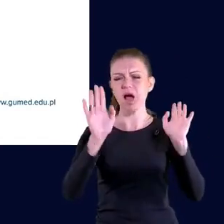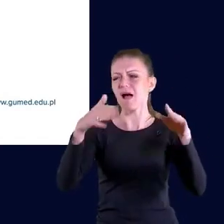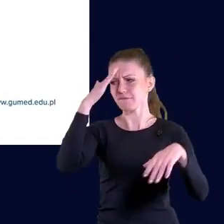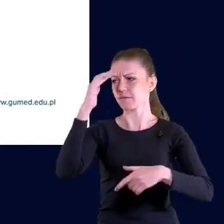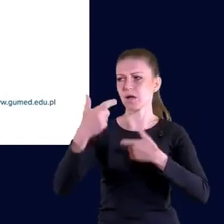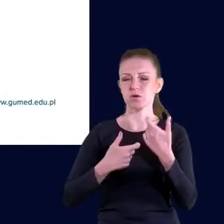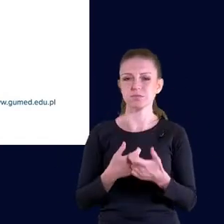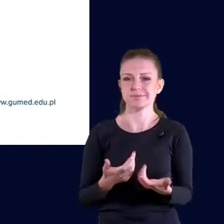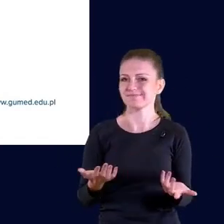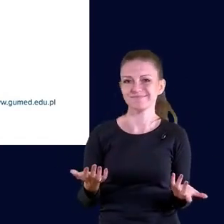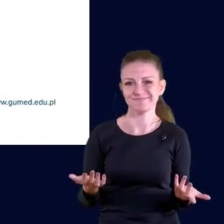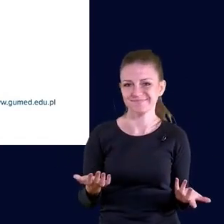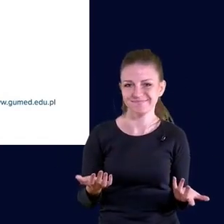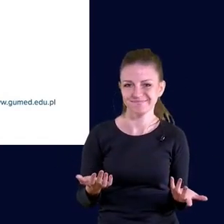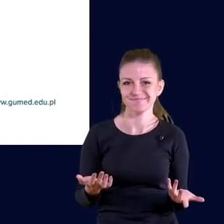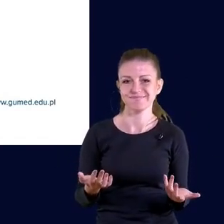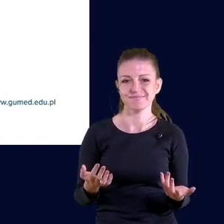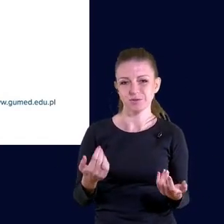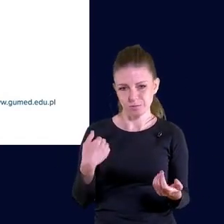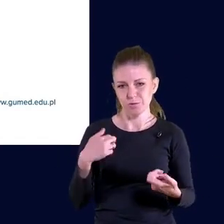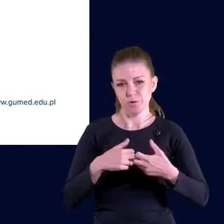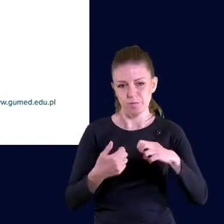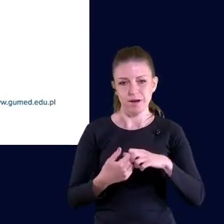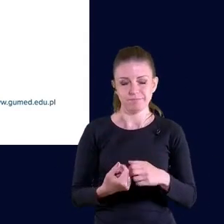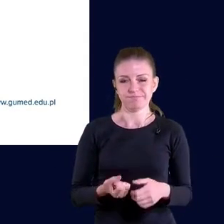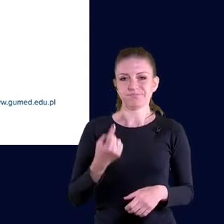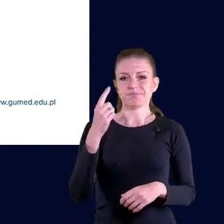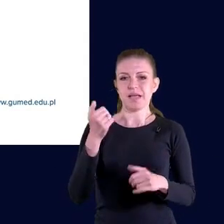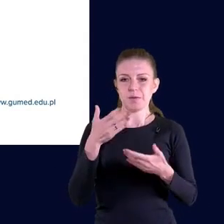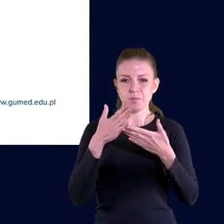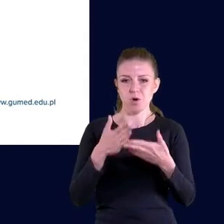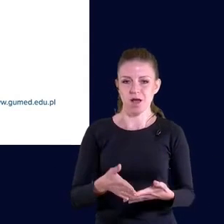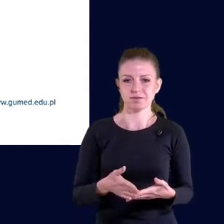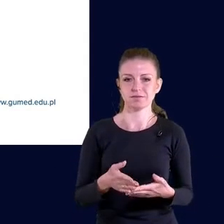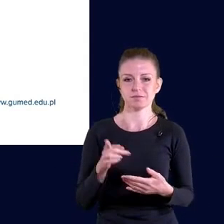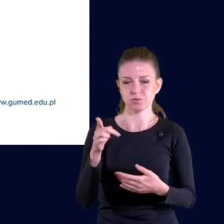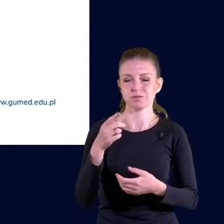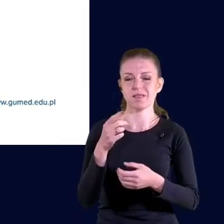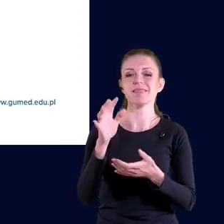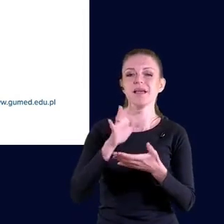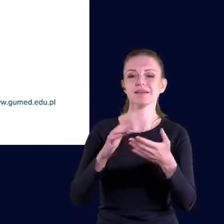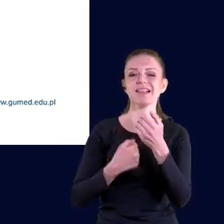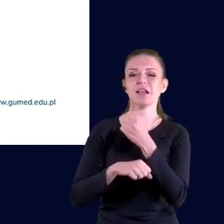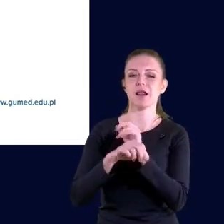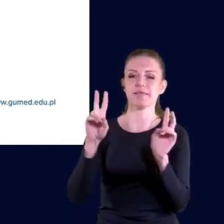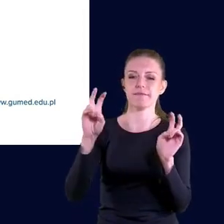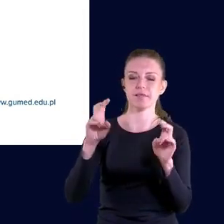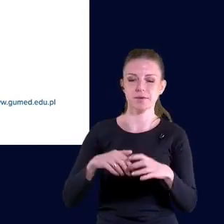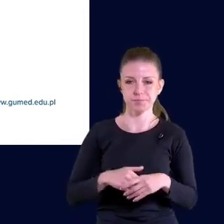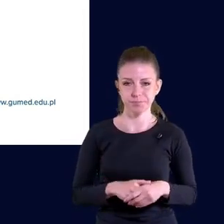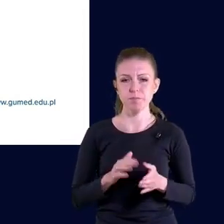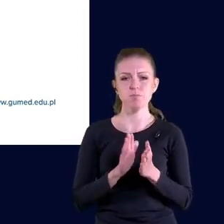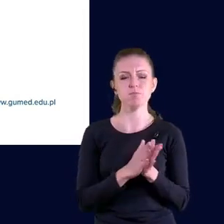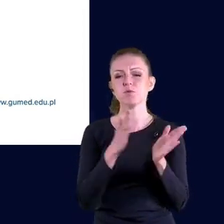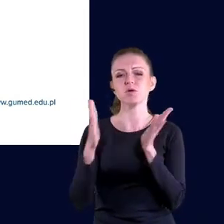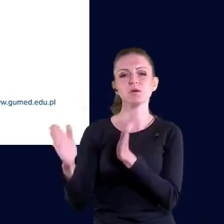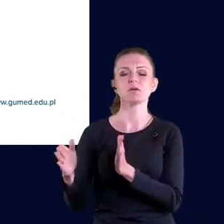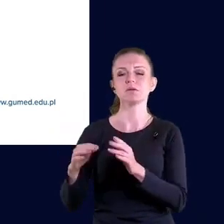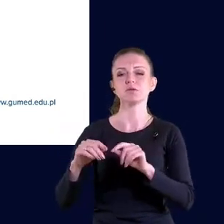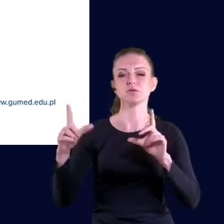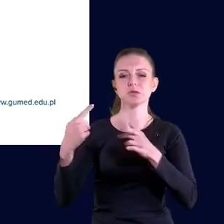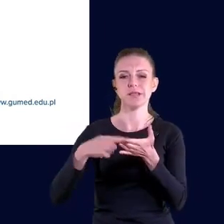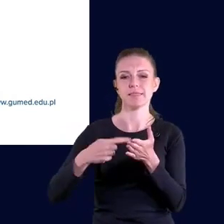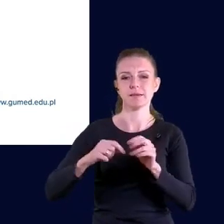nie OK Problem był żeby jakoś sobie poradzić z tymi tekstami alternatywnymi i poproszę o ostatni slajd